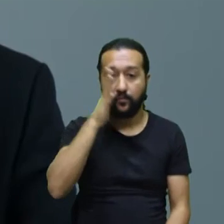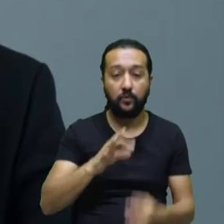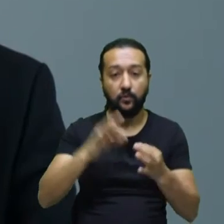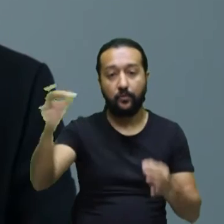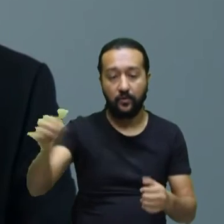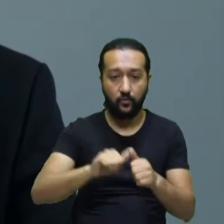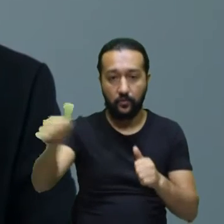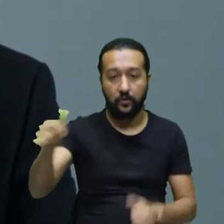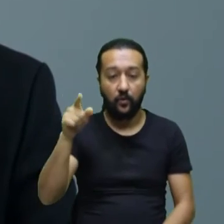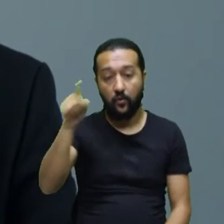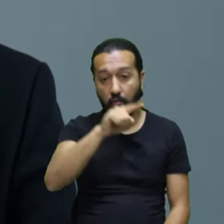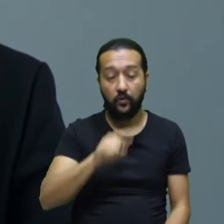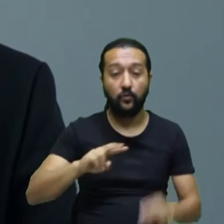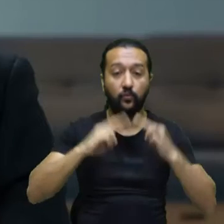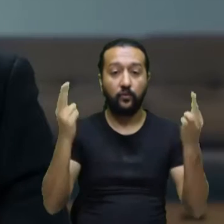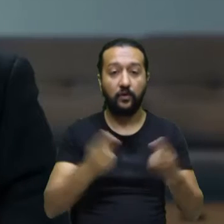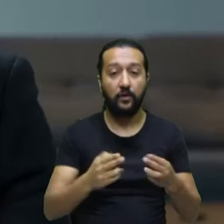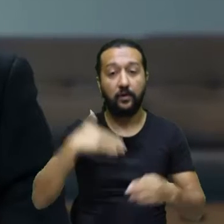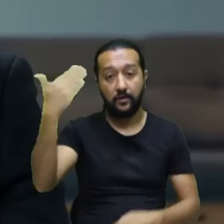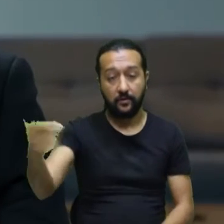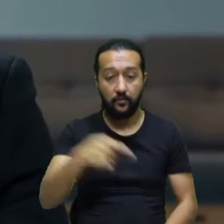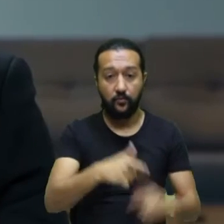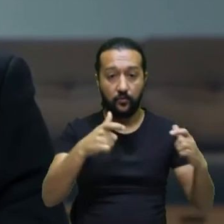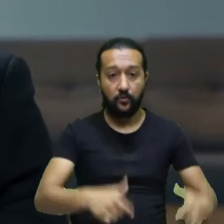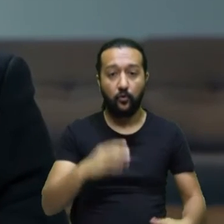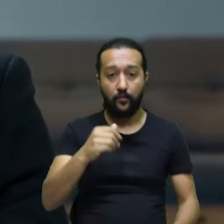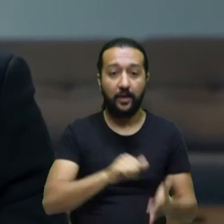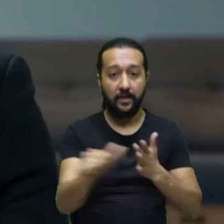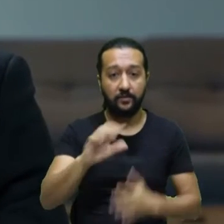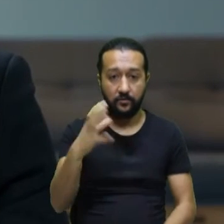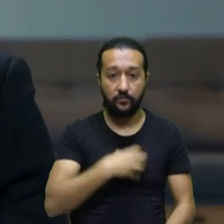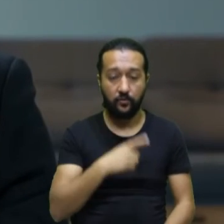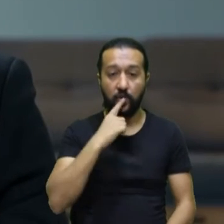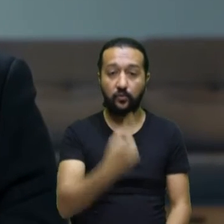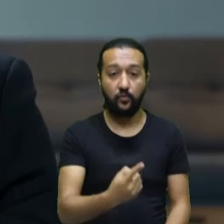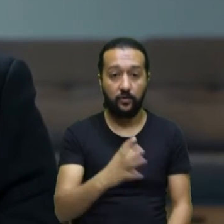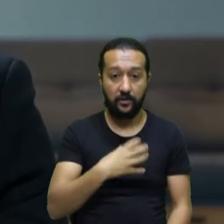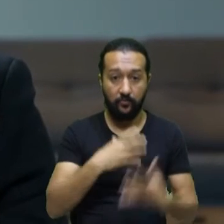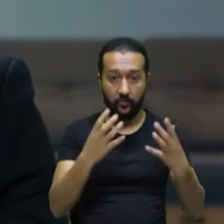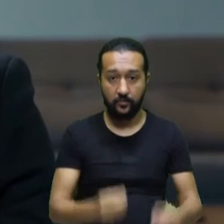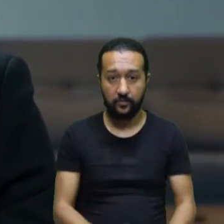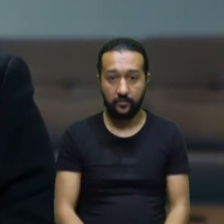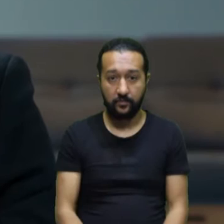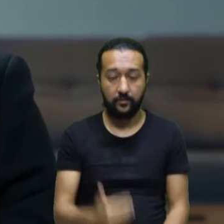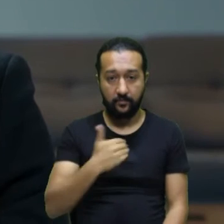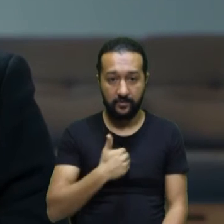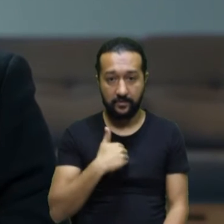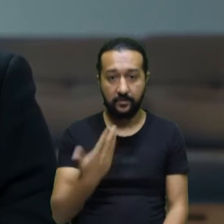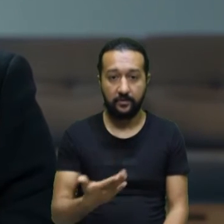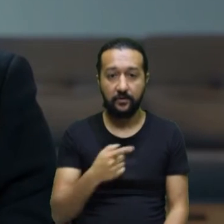kilometre. Onlar dünyanın öteki ucundan bu topraklardaki her şey üstünde söz sahibi olacaklar.